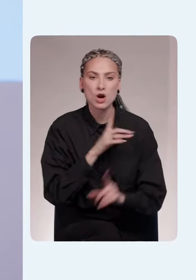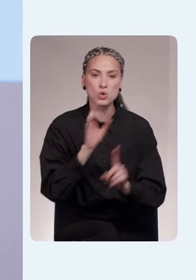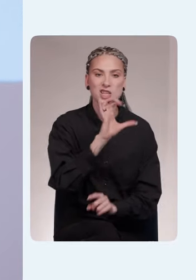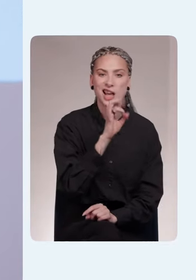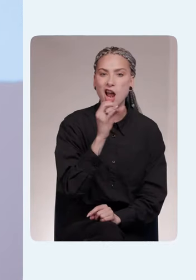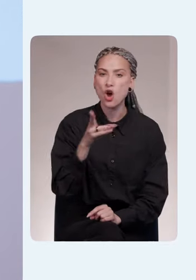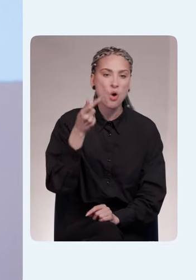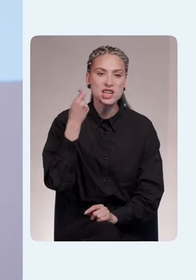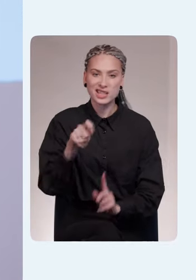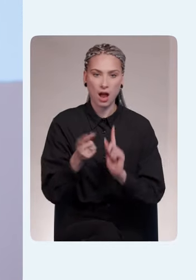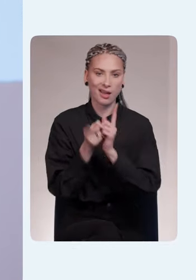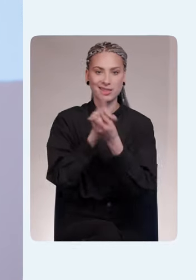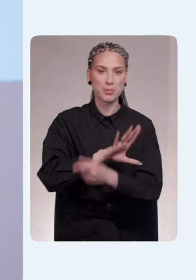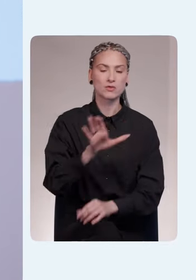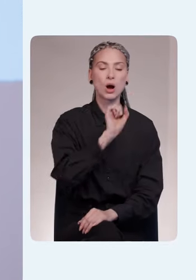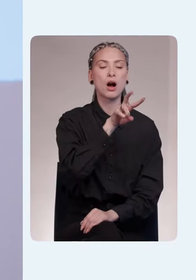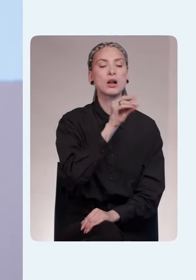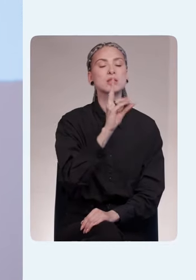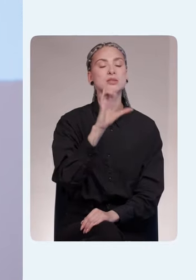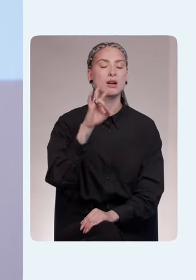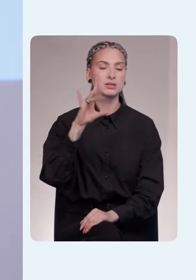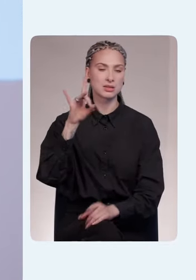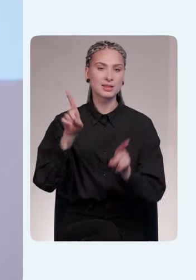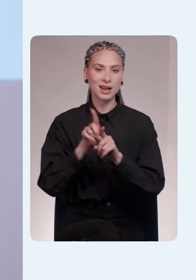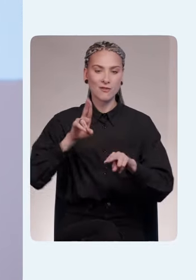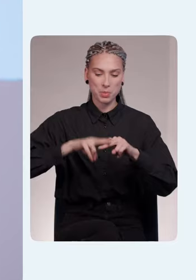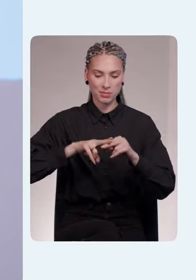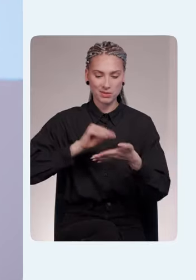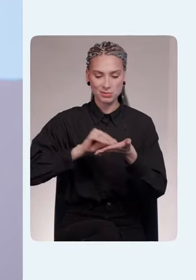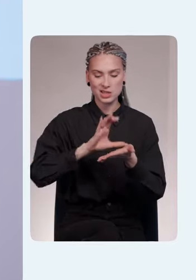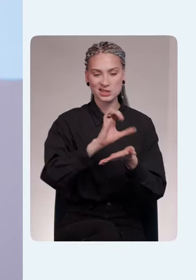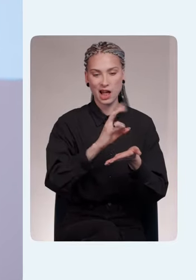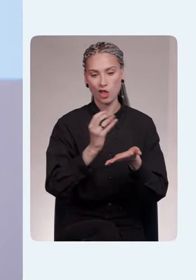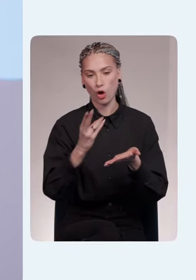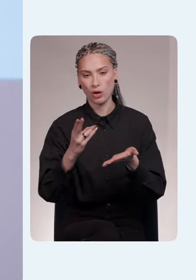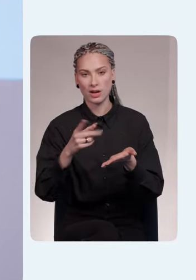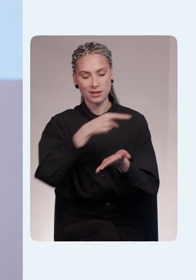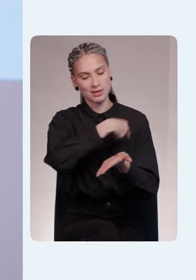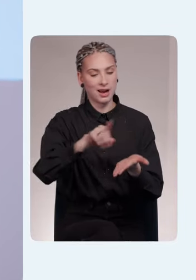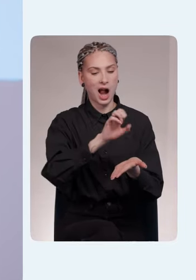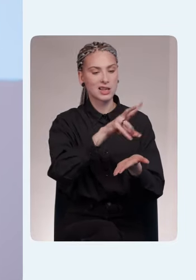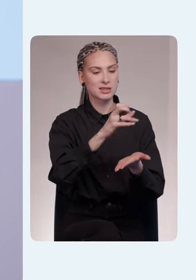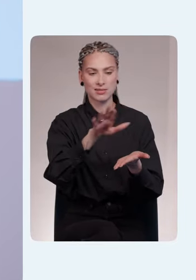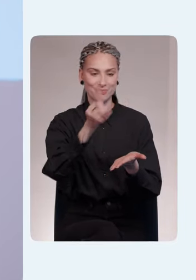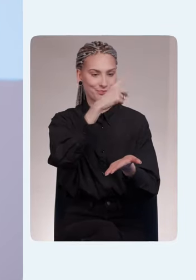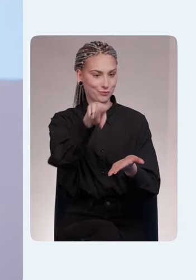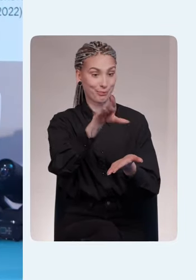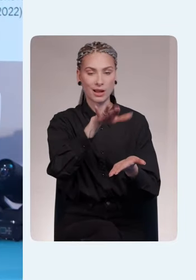Санек никогда не превращается в Александра. Понимаете, у него так и написано в паспорте. Санек, он сам вычеркнул такой, Александр, кто это? Я